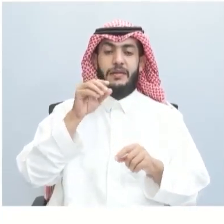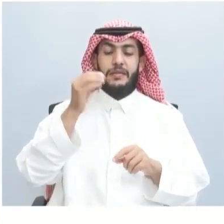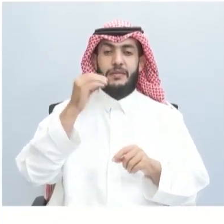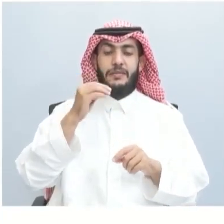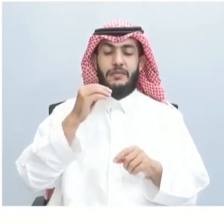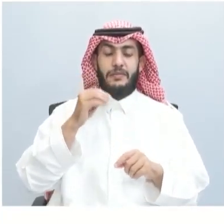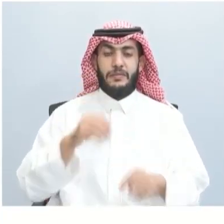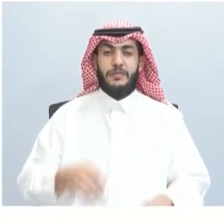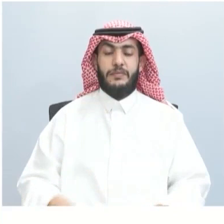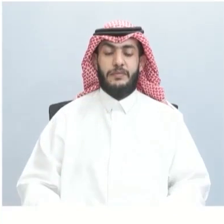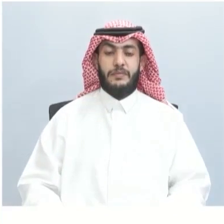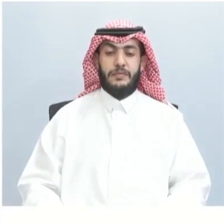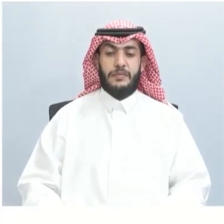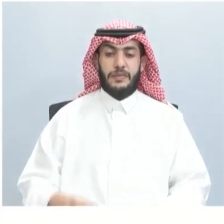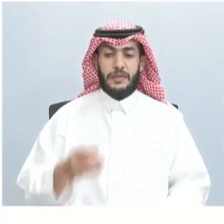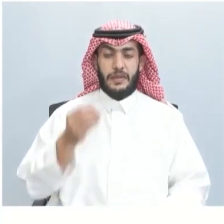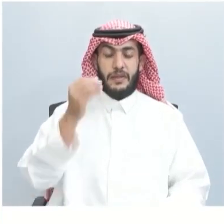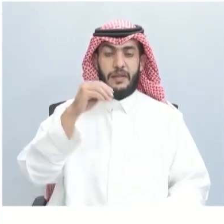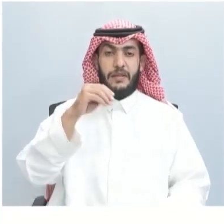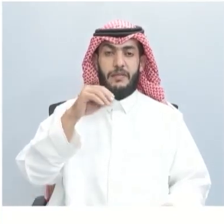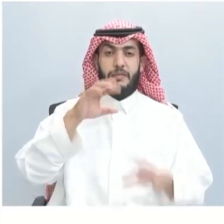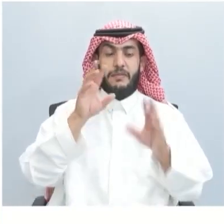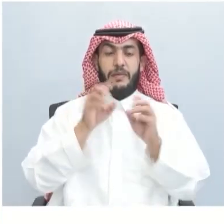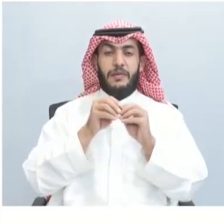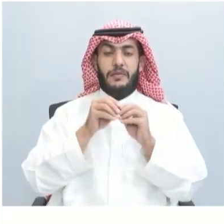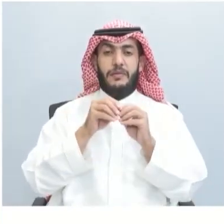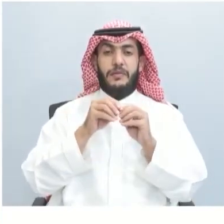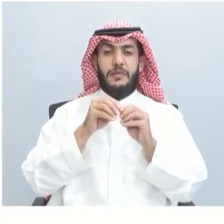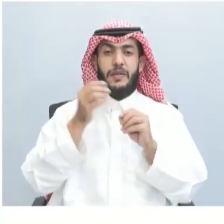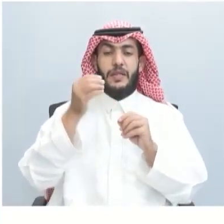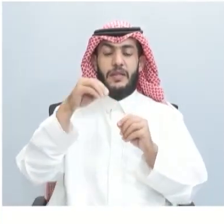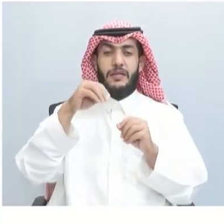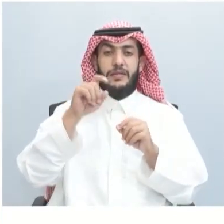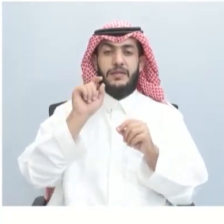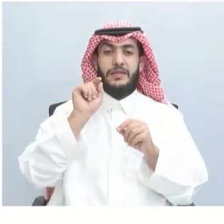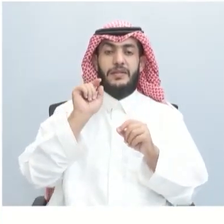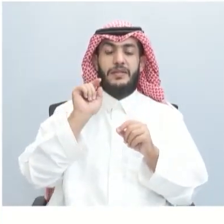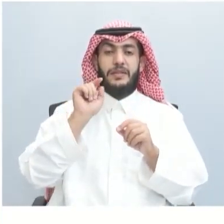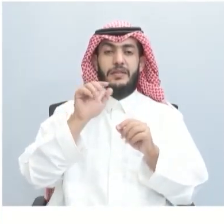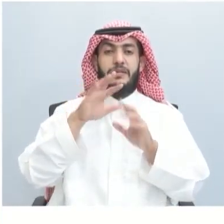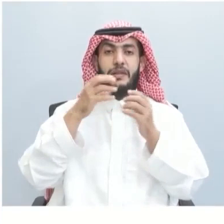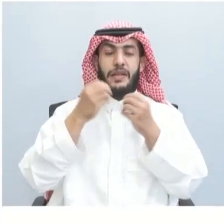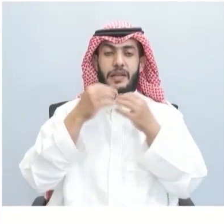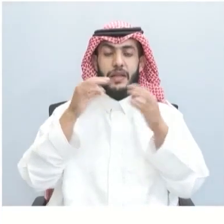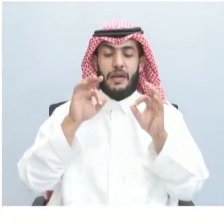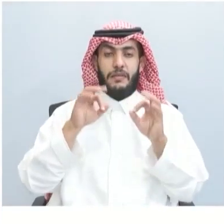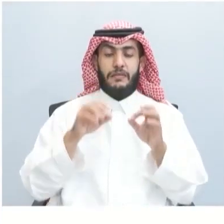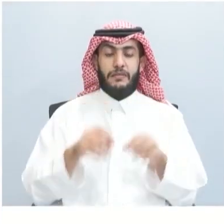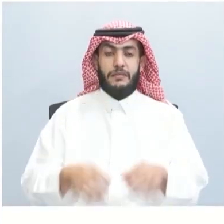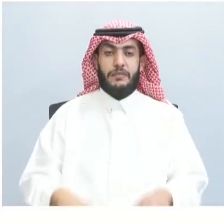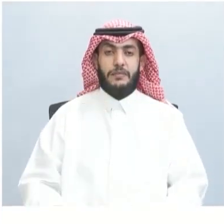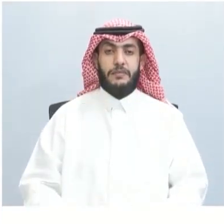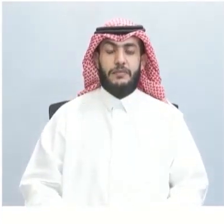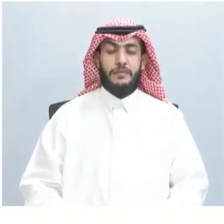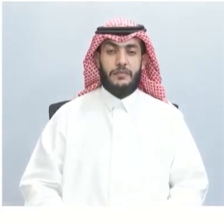سكريبت وايضا اضافه كلاس ايكون واضفنا ايضا زر البتن واضفنا